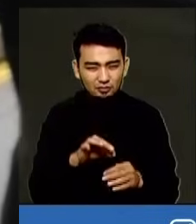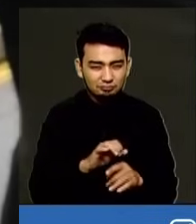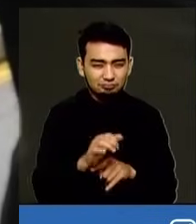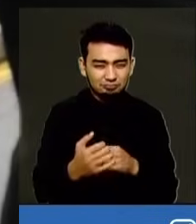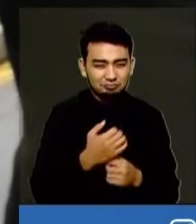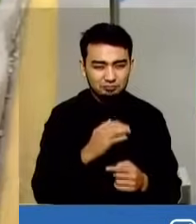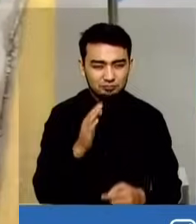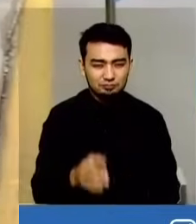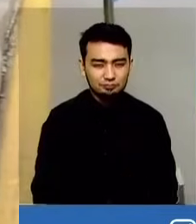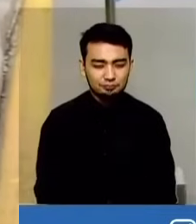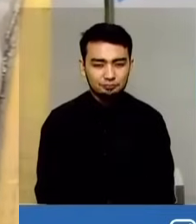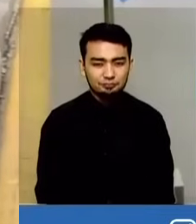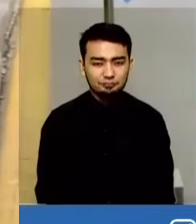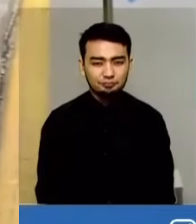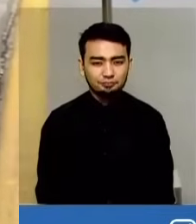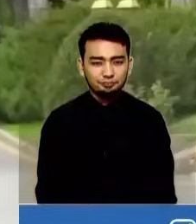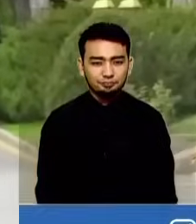оснащения Нина шапо информбюро